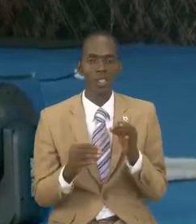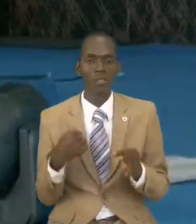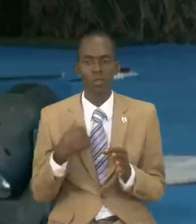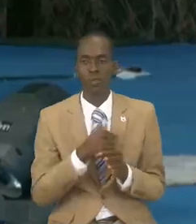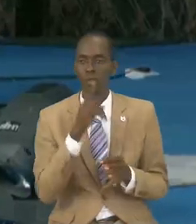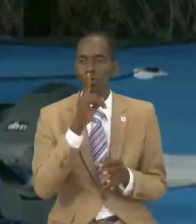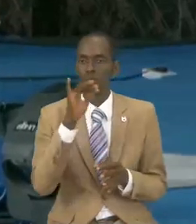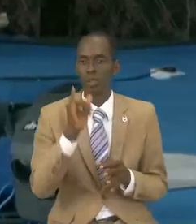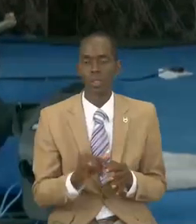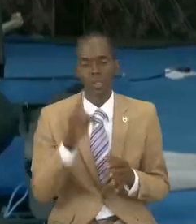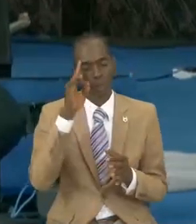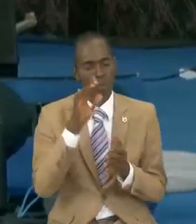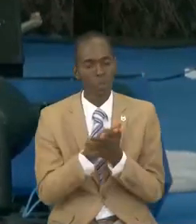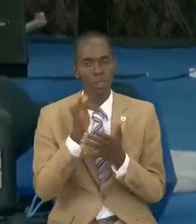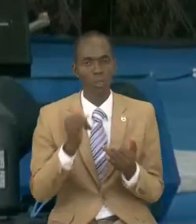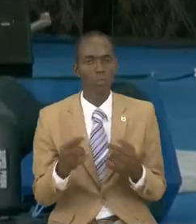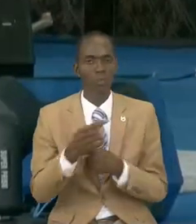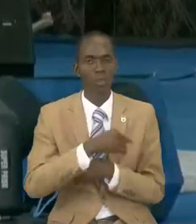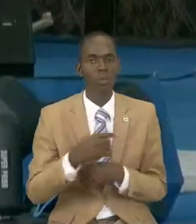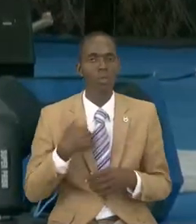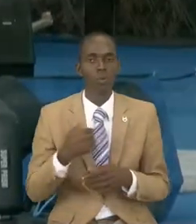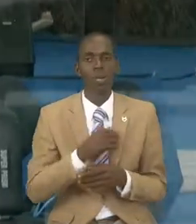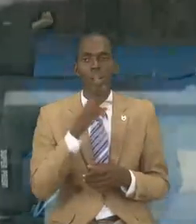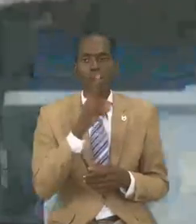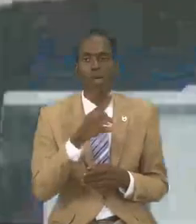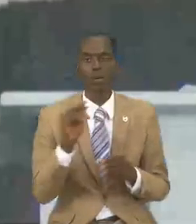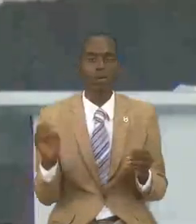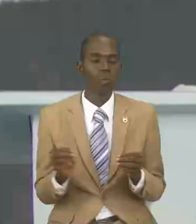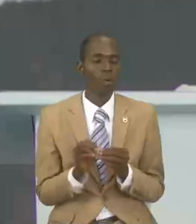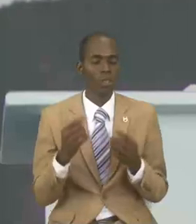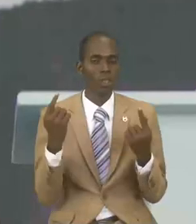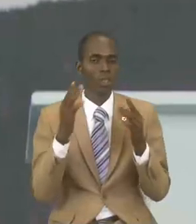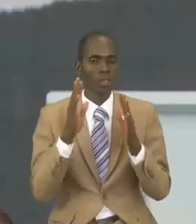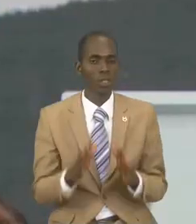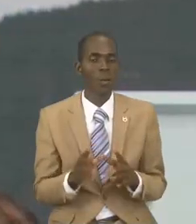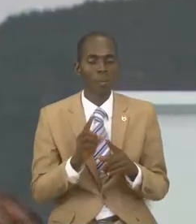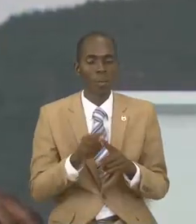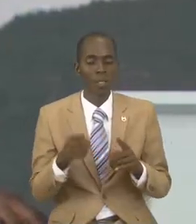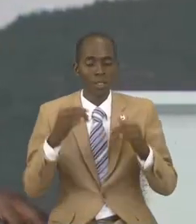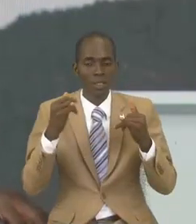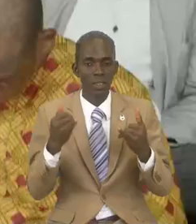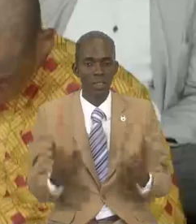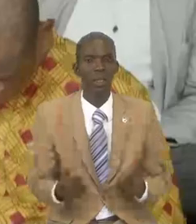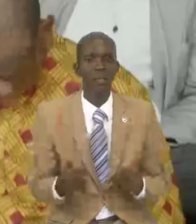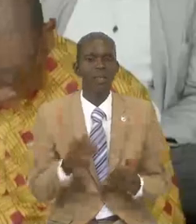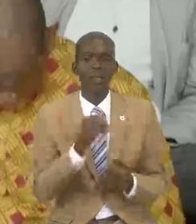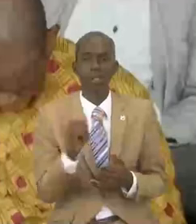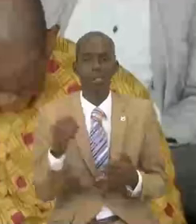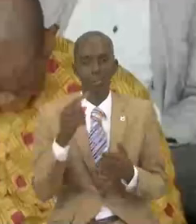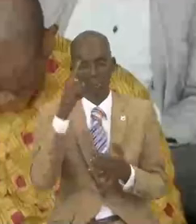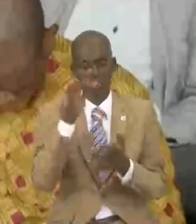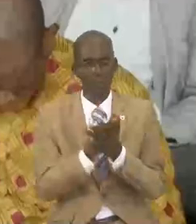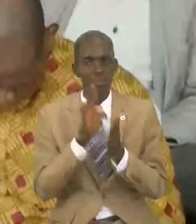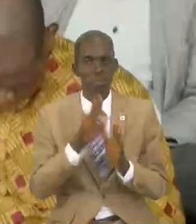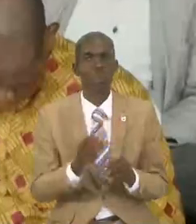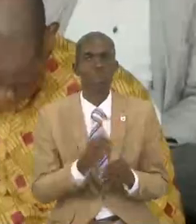aujourd'hui, nous ne sommes plus pécheurs, nous sommes des saints en Christ. Puisse le Seigneur faire